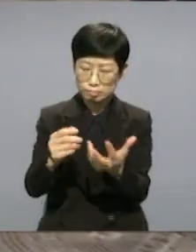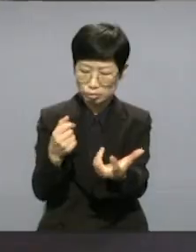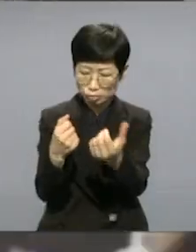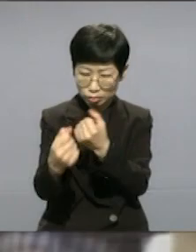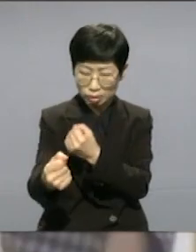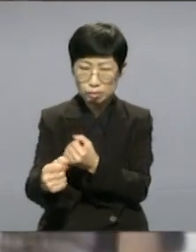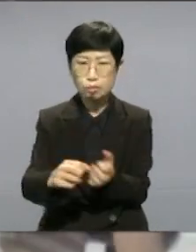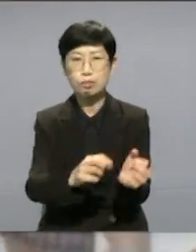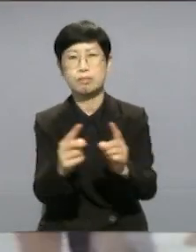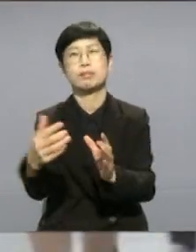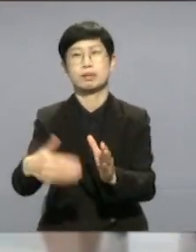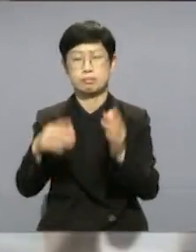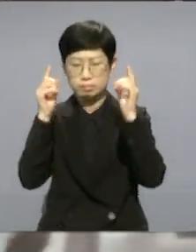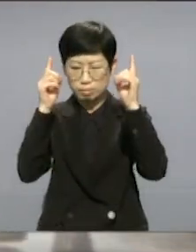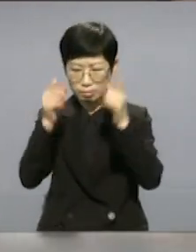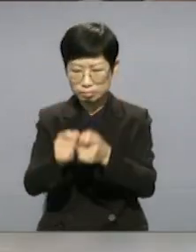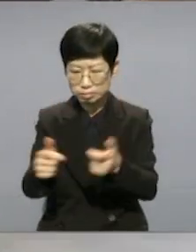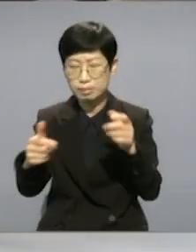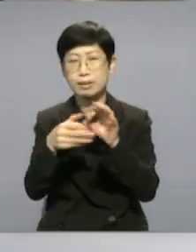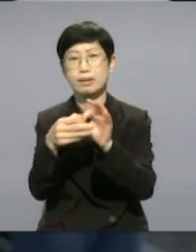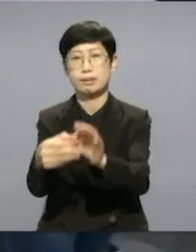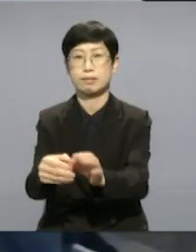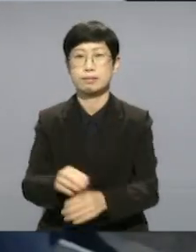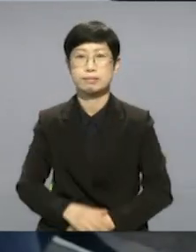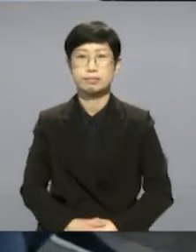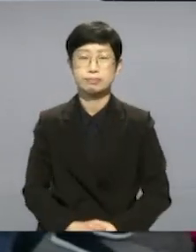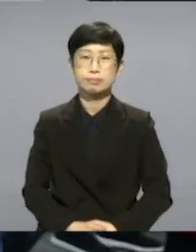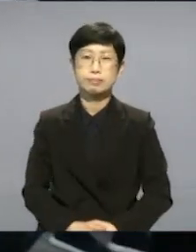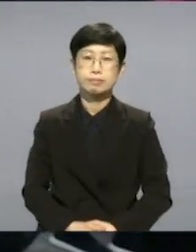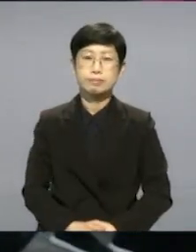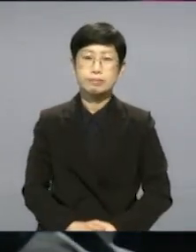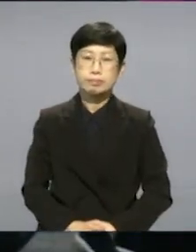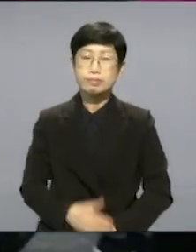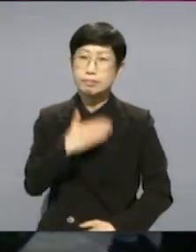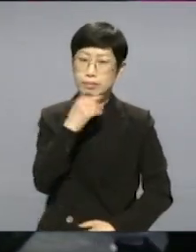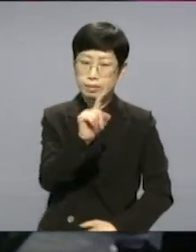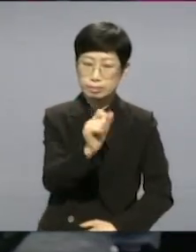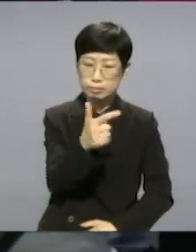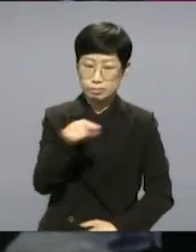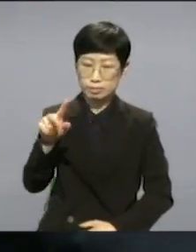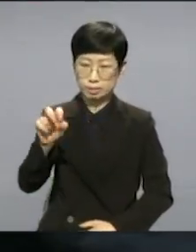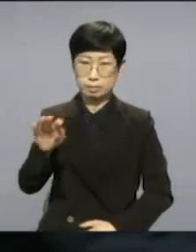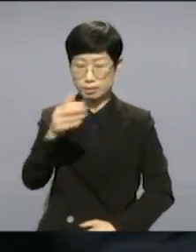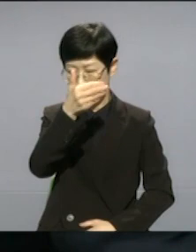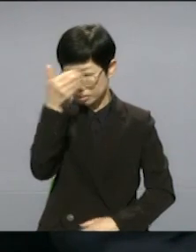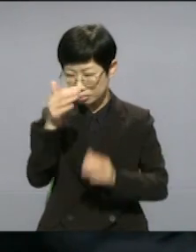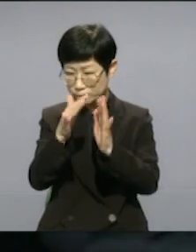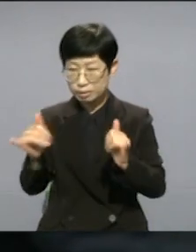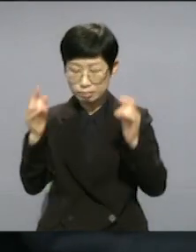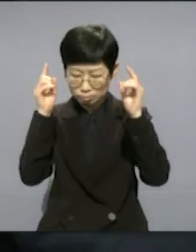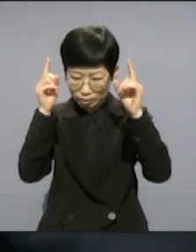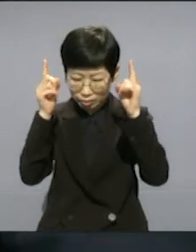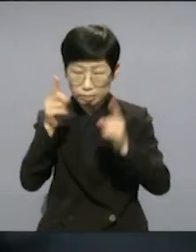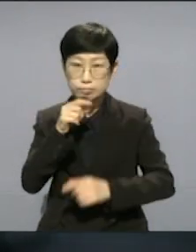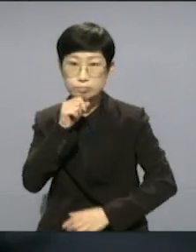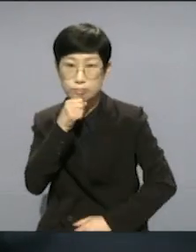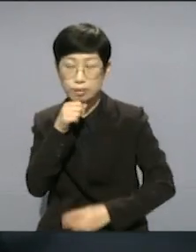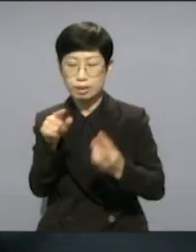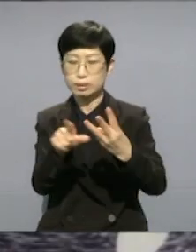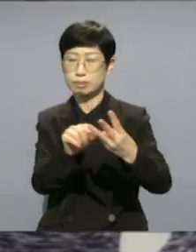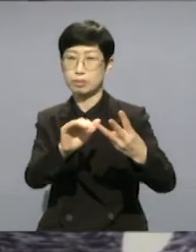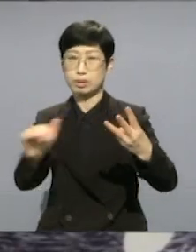회복되지 못하고 있습니다. 중국 국가통계국에 따르면 16세부터 24세의 청년 실업률은 올해 3월